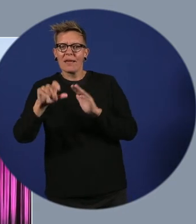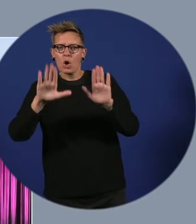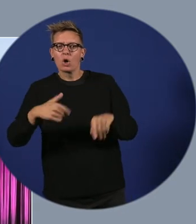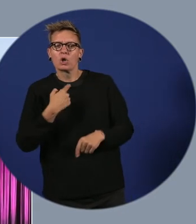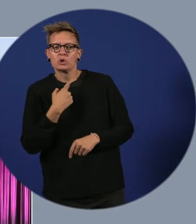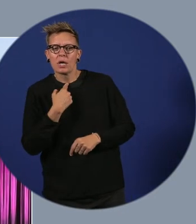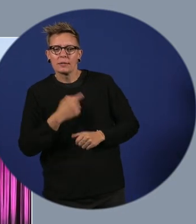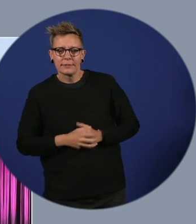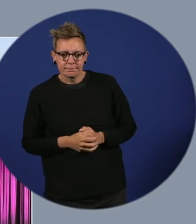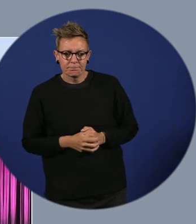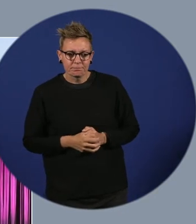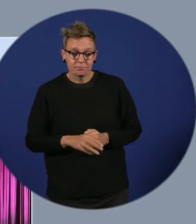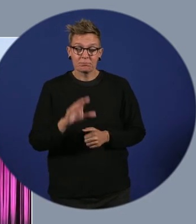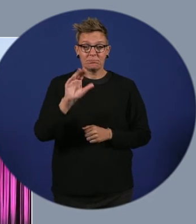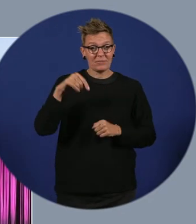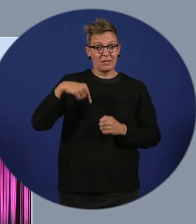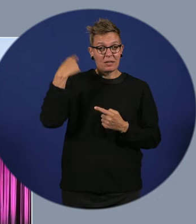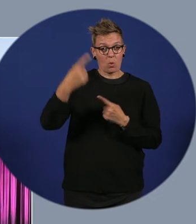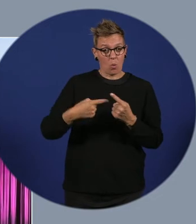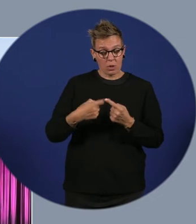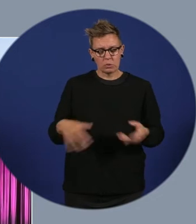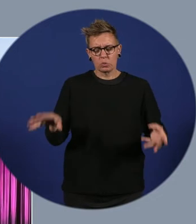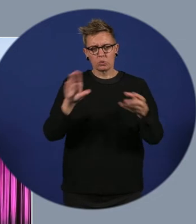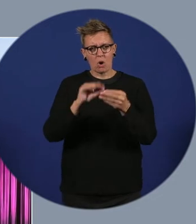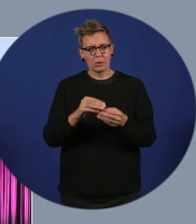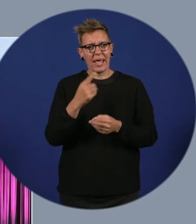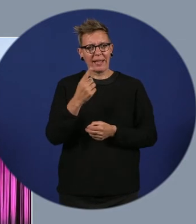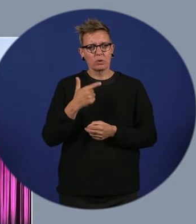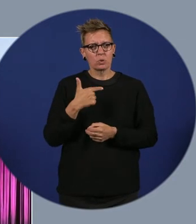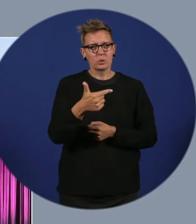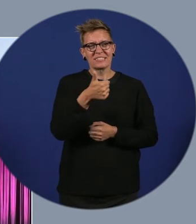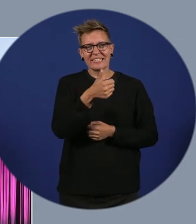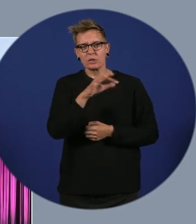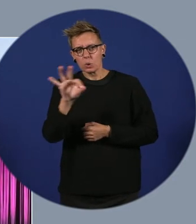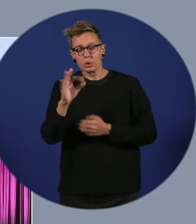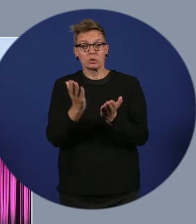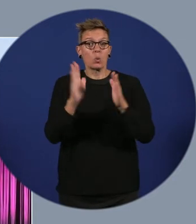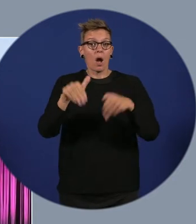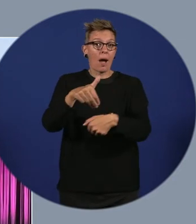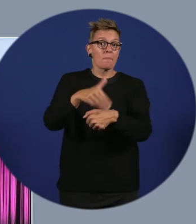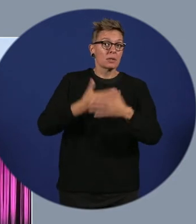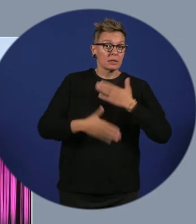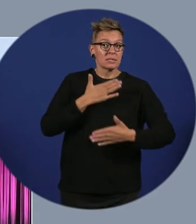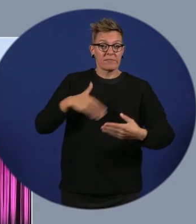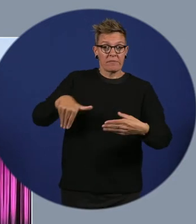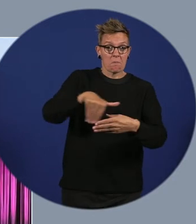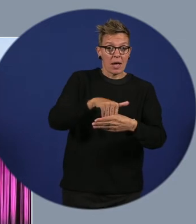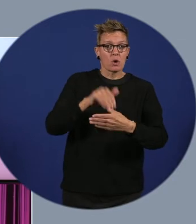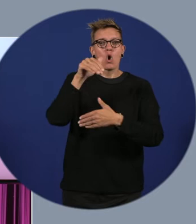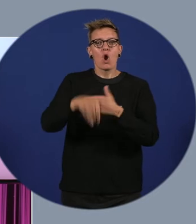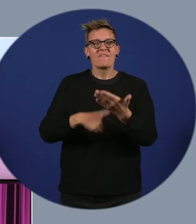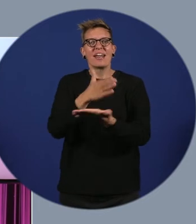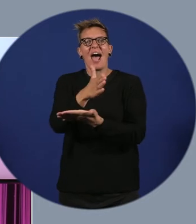är? Ja, men i år anmälde sig nära 1600 skolor och över en halv